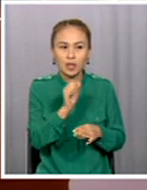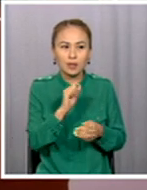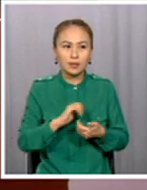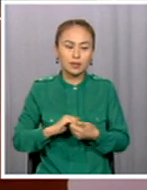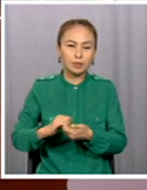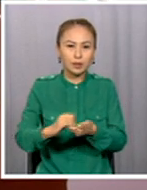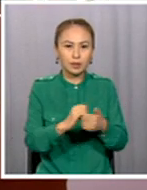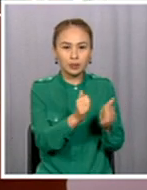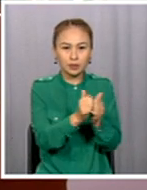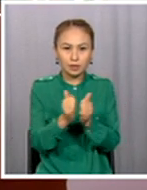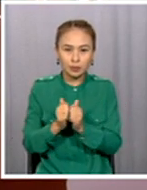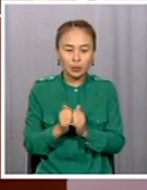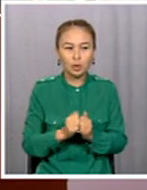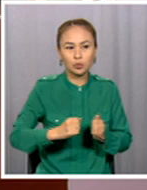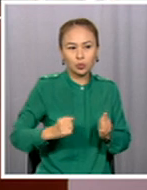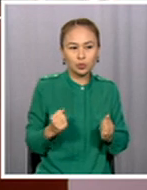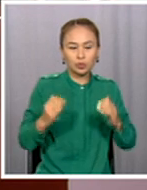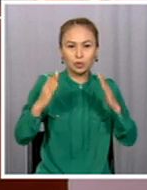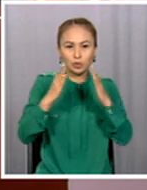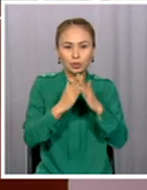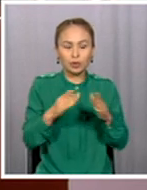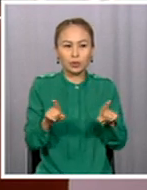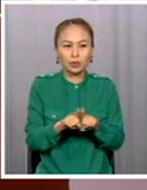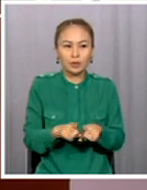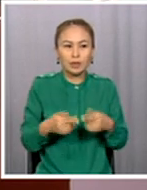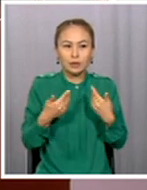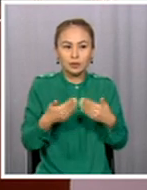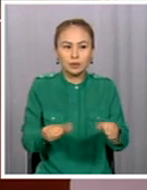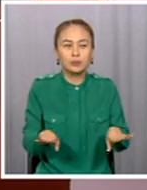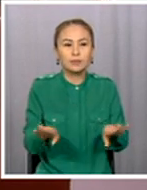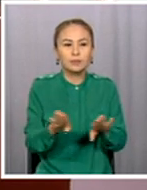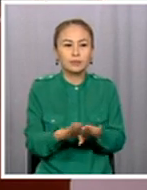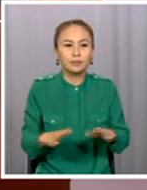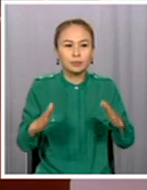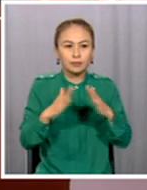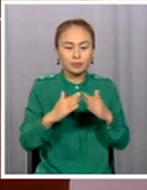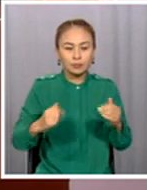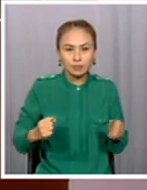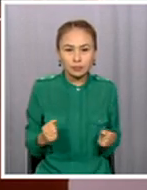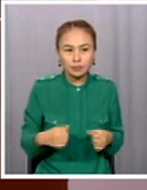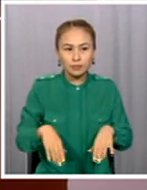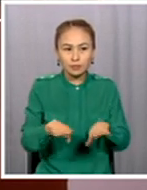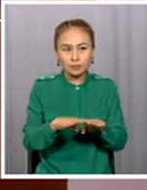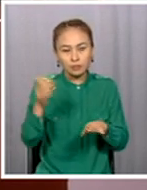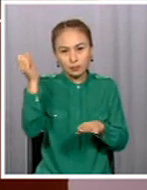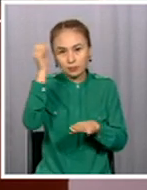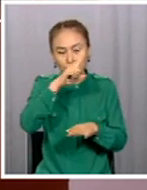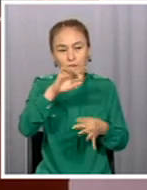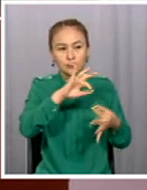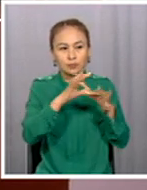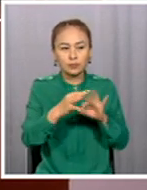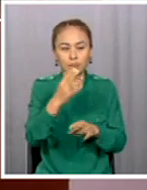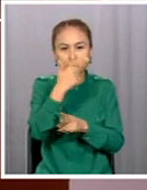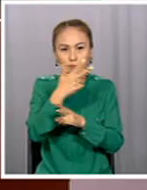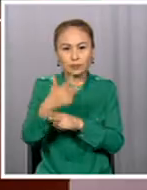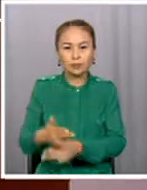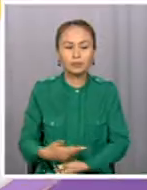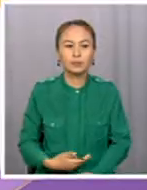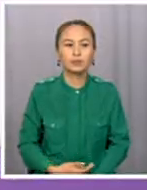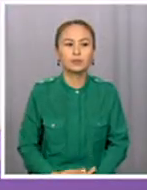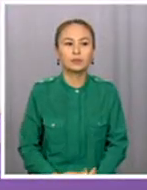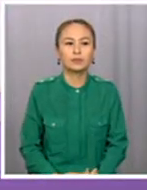жанынан достық үйлері де ашыла бастады. Достық үйі туралы толығырақ білу үшін келесі бейне материалға назар